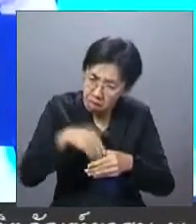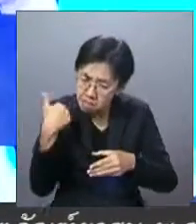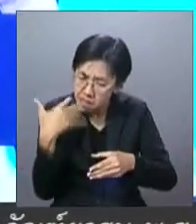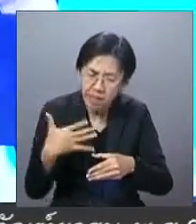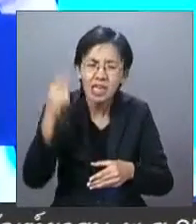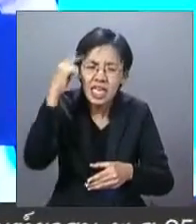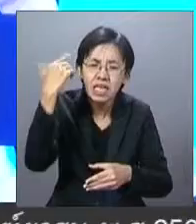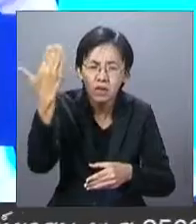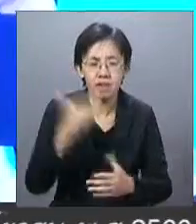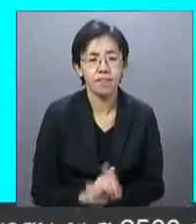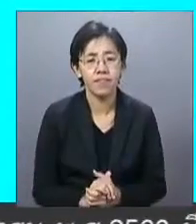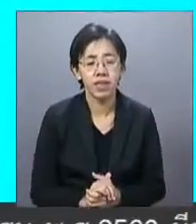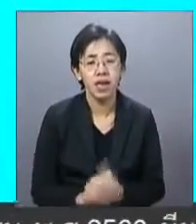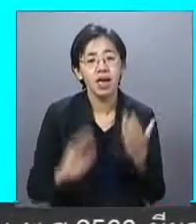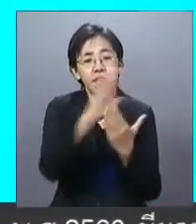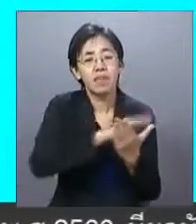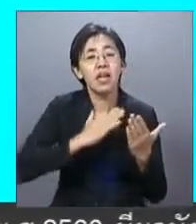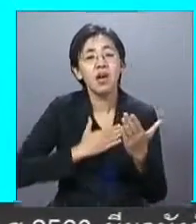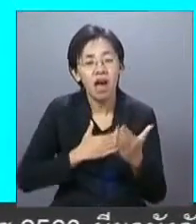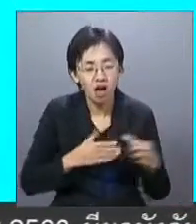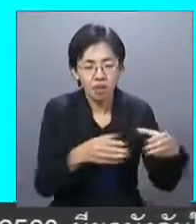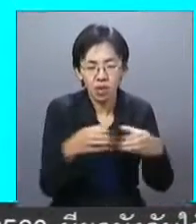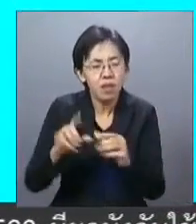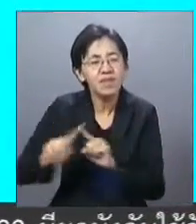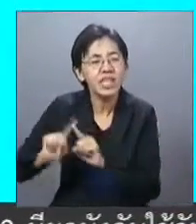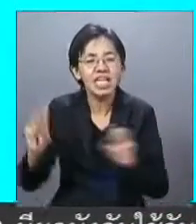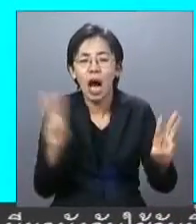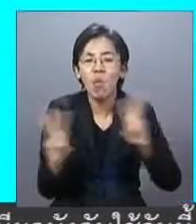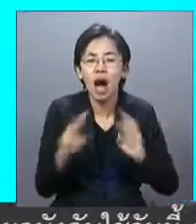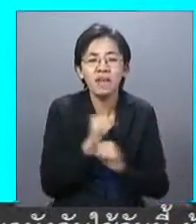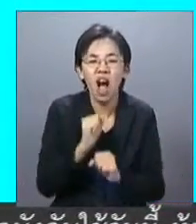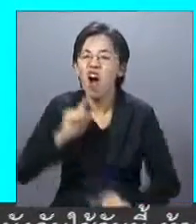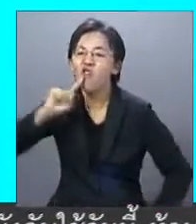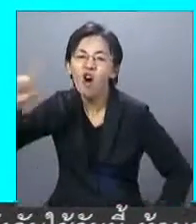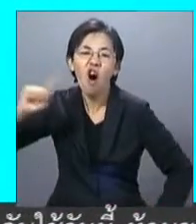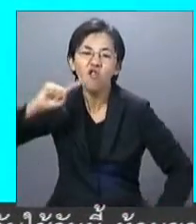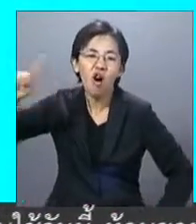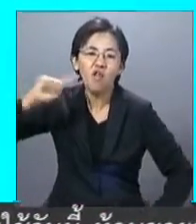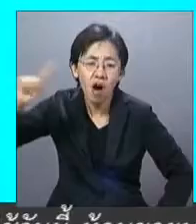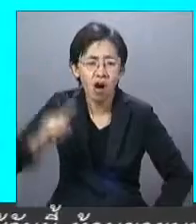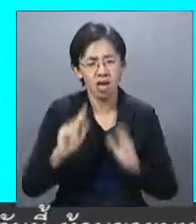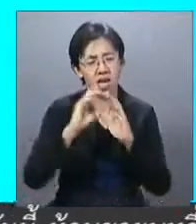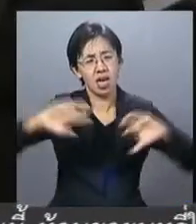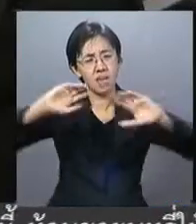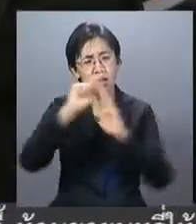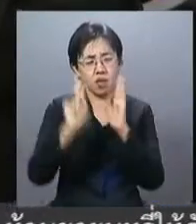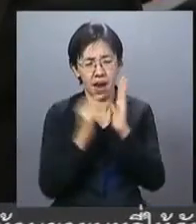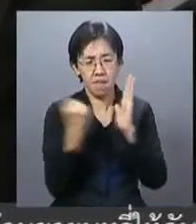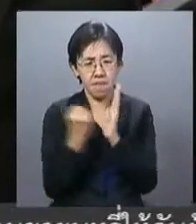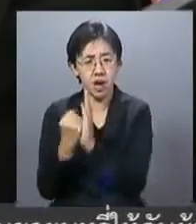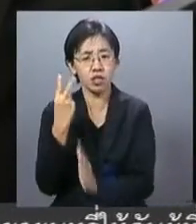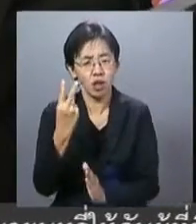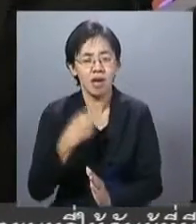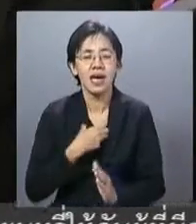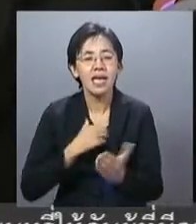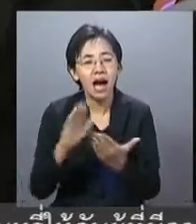จะพูดว่าบ้านเรามีหลายพวกที่ว่างงานพวกขี้ฟ้องขนาดว่ารัฐบาลตรากฎหมาย2ฉบับเพื่อเดินหน้าป